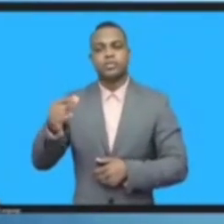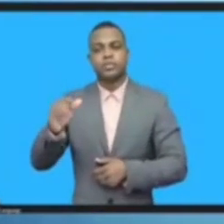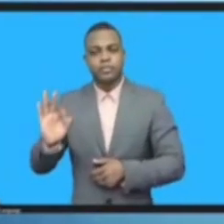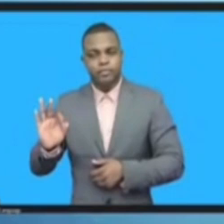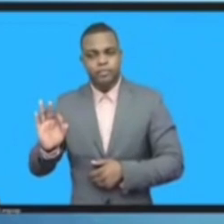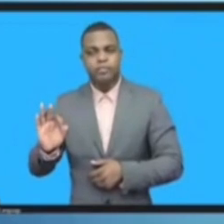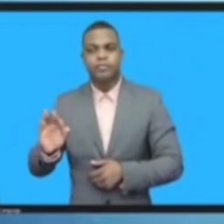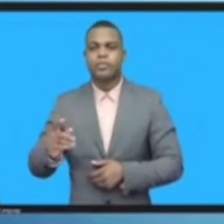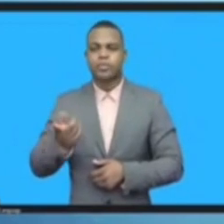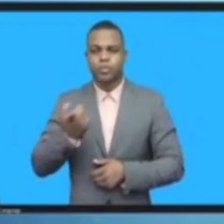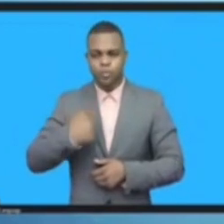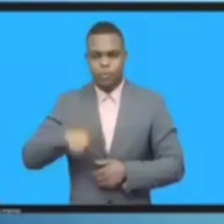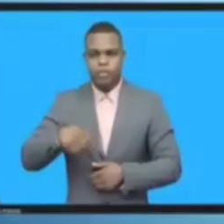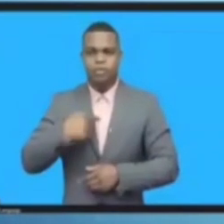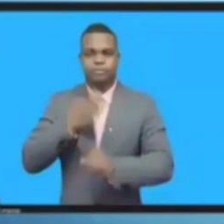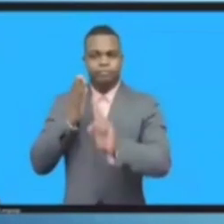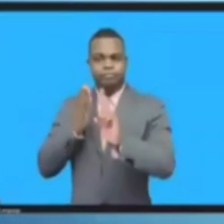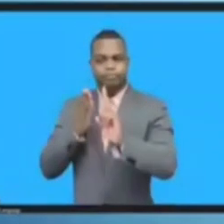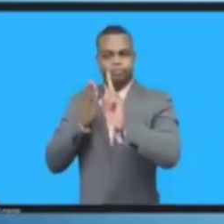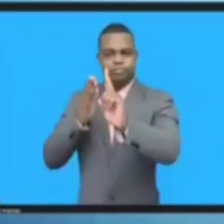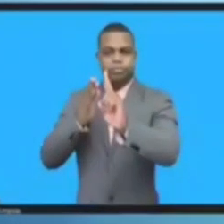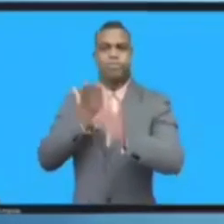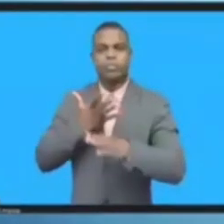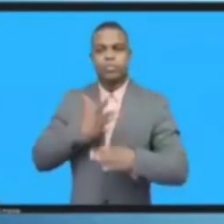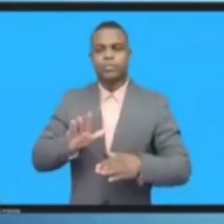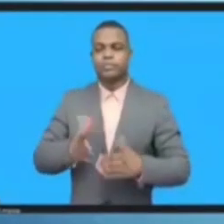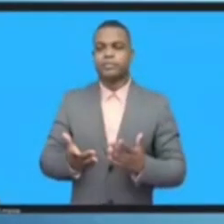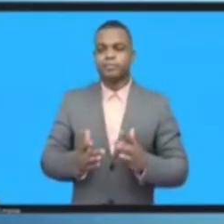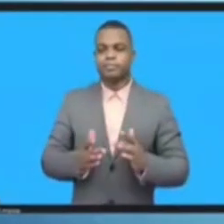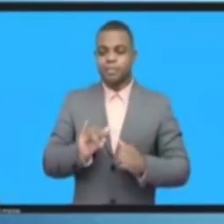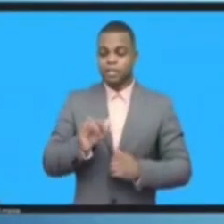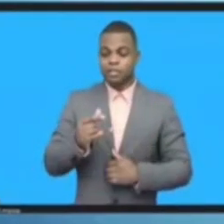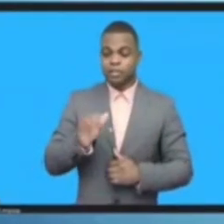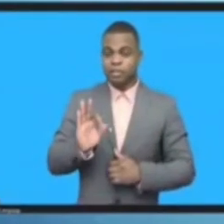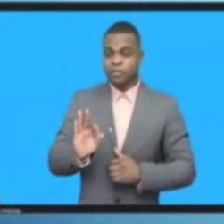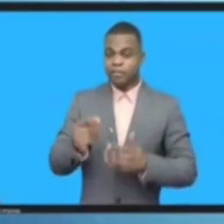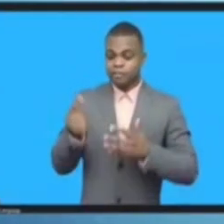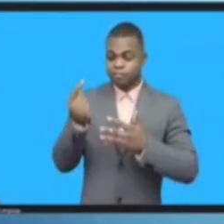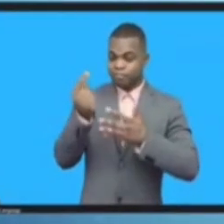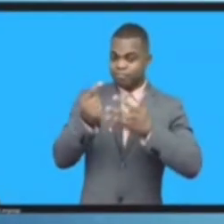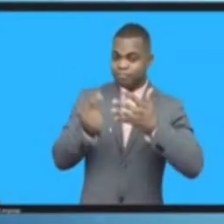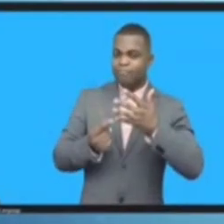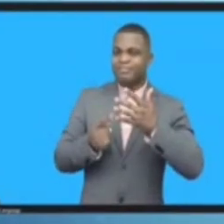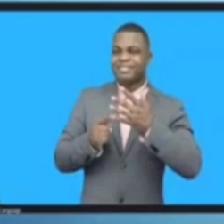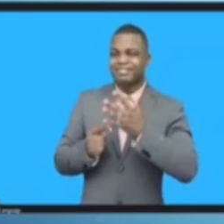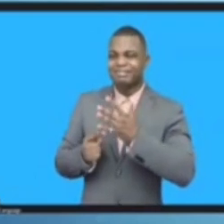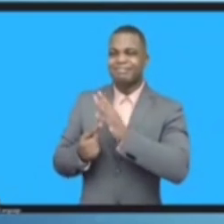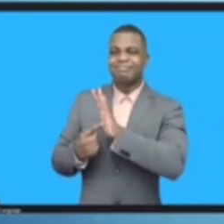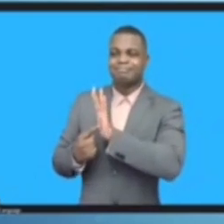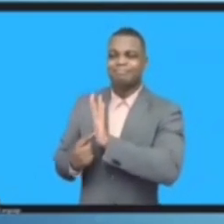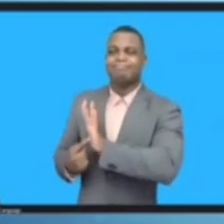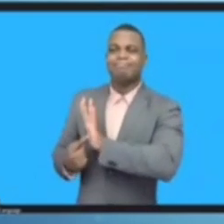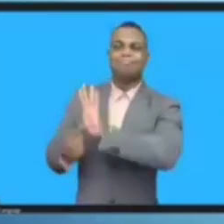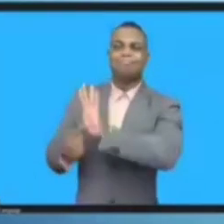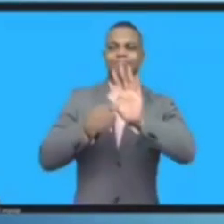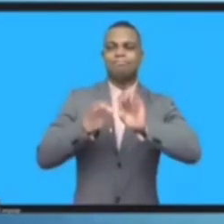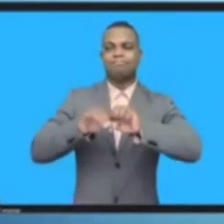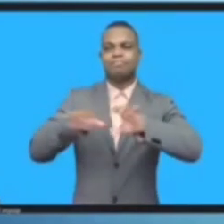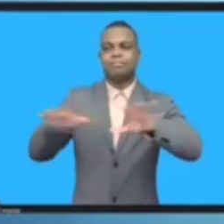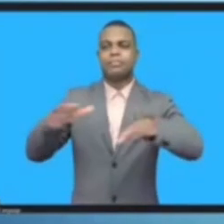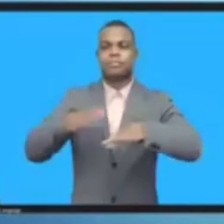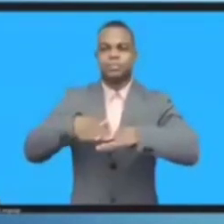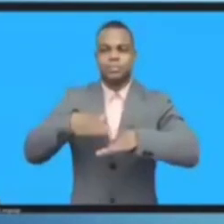d'autres organismes pour ainsi et qui sont liés à Internet et aux écosystèmes créés à cause de